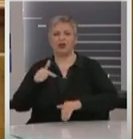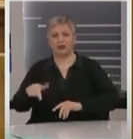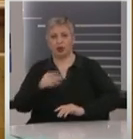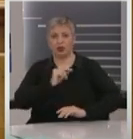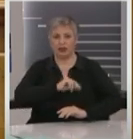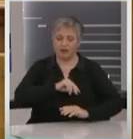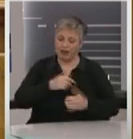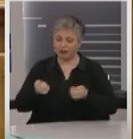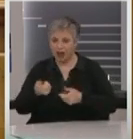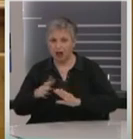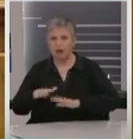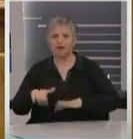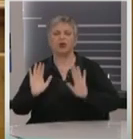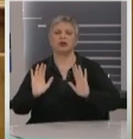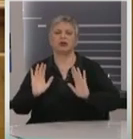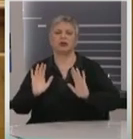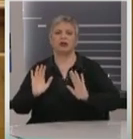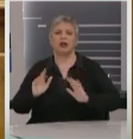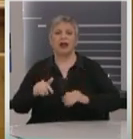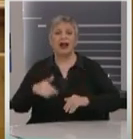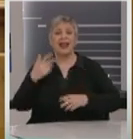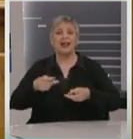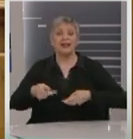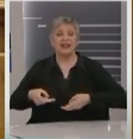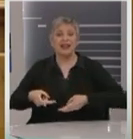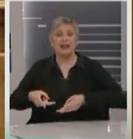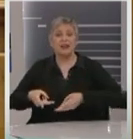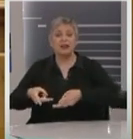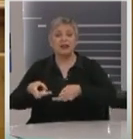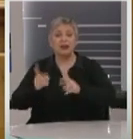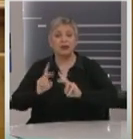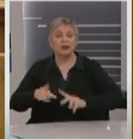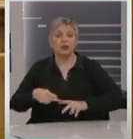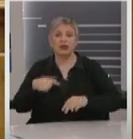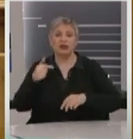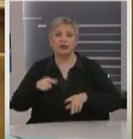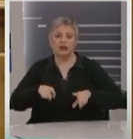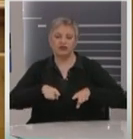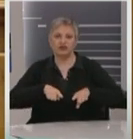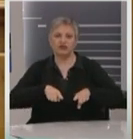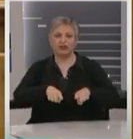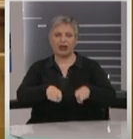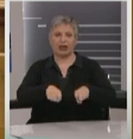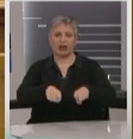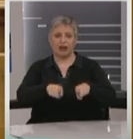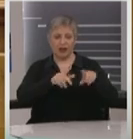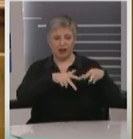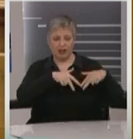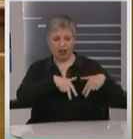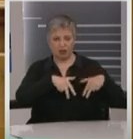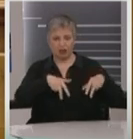Όμως, δεν πρόκειται να επιτρέψουμε την αναπαραγωγή δικτύων παραεξουσίας και να επιτρέψουμε